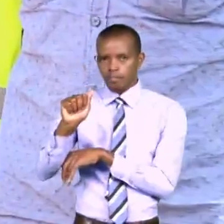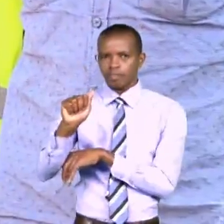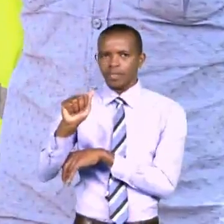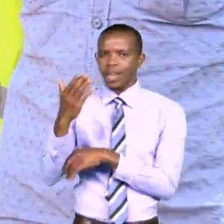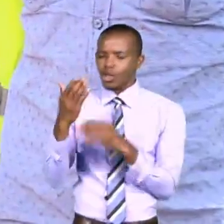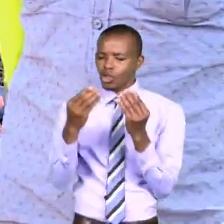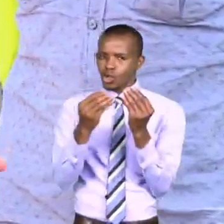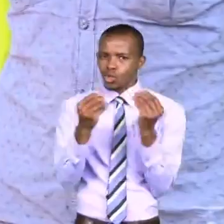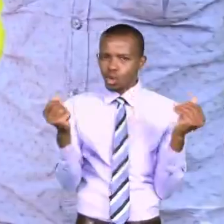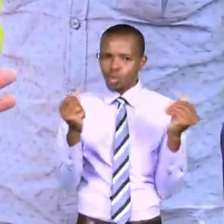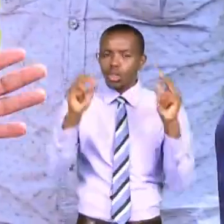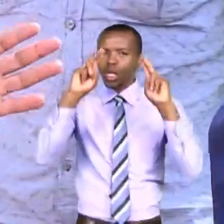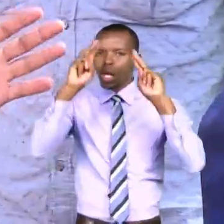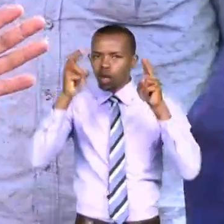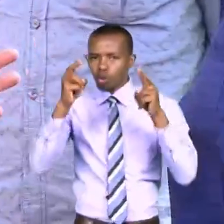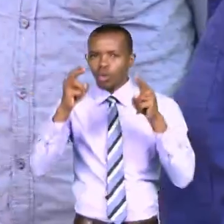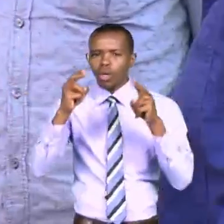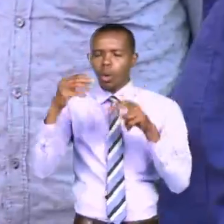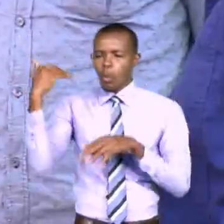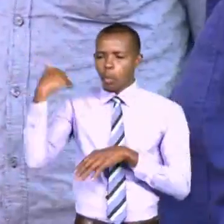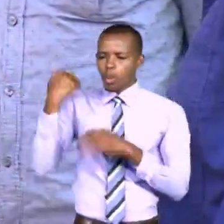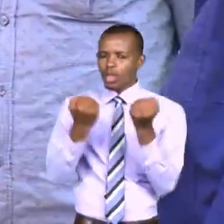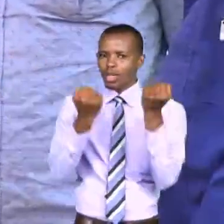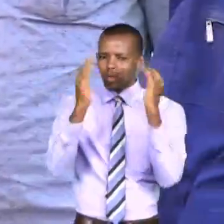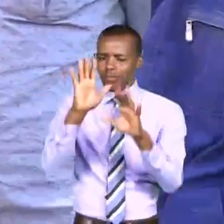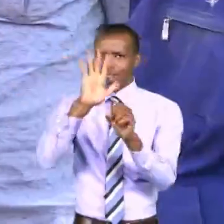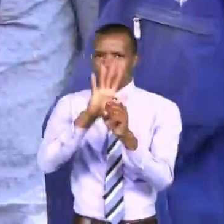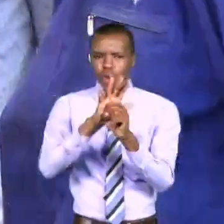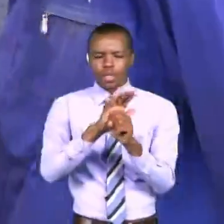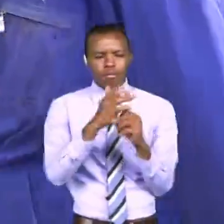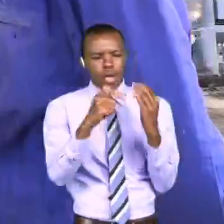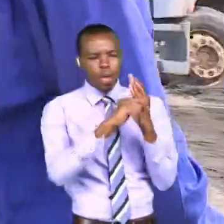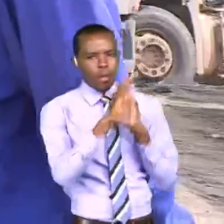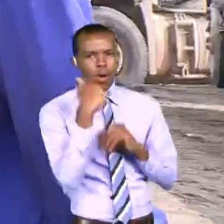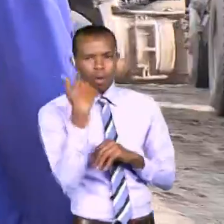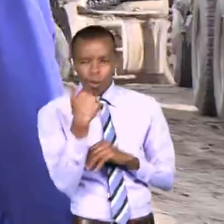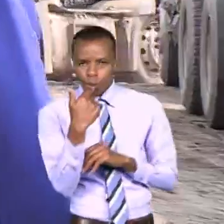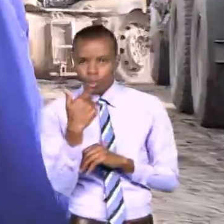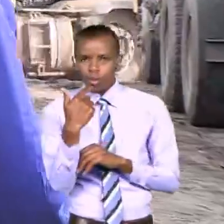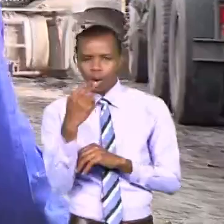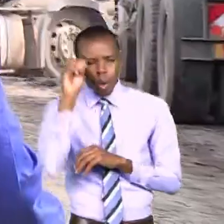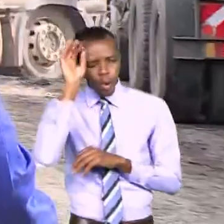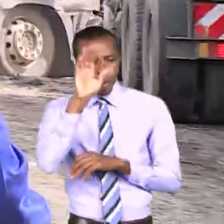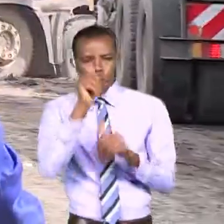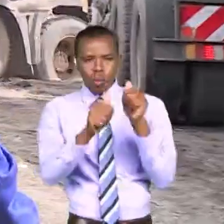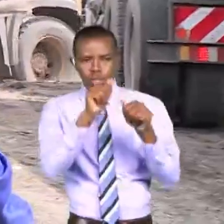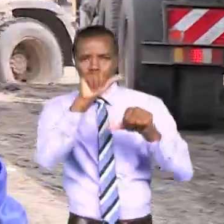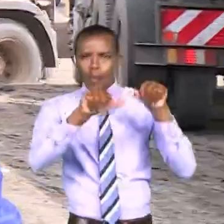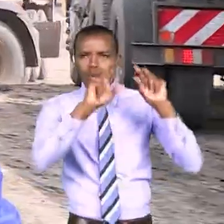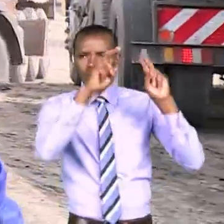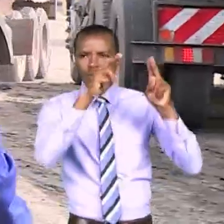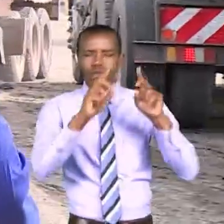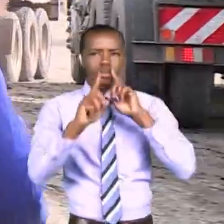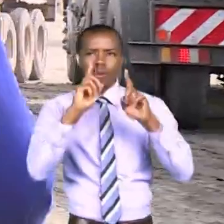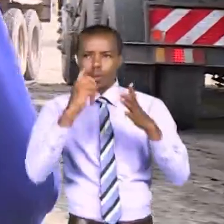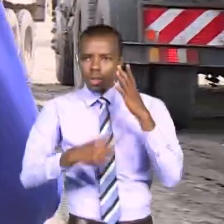ni suluhu ya swala ambalo limekuwa likiwatatiza? Pengine niseme na unieleza kwamba jina lako nani na maoni yako ni yapi kuhusiana na ile